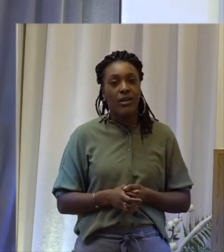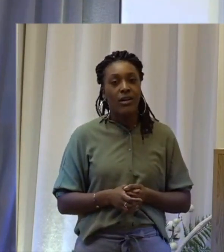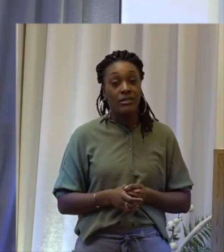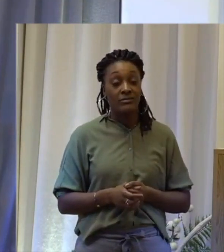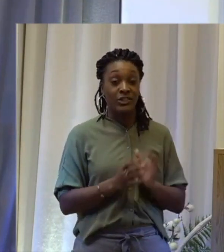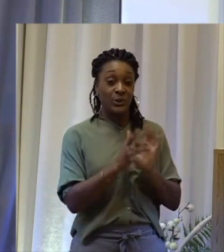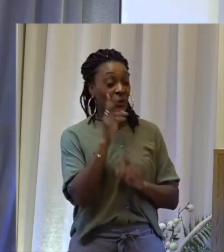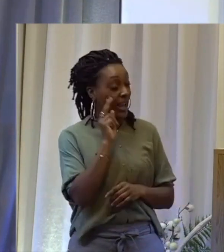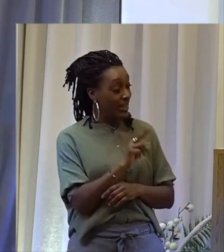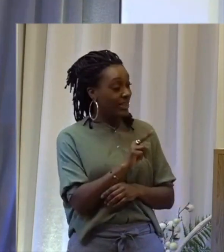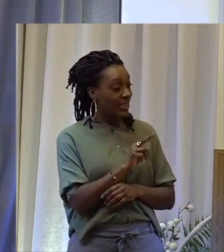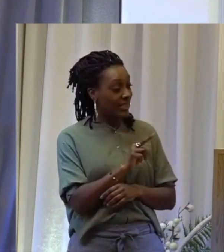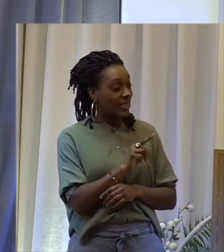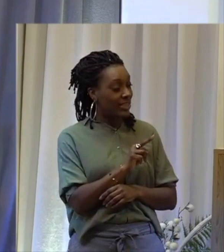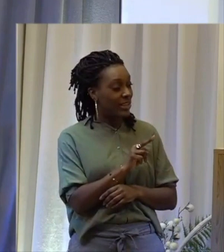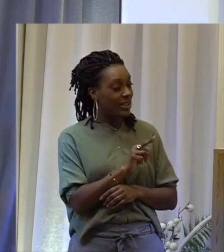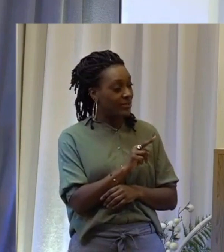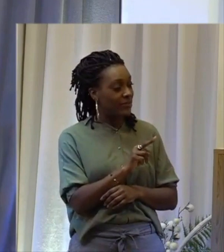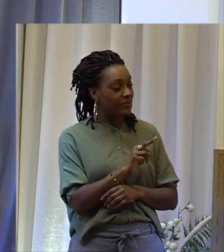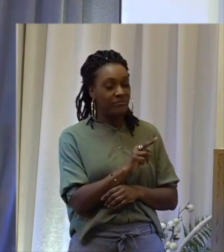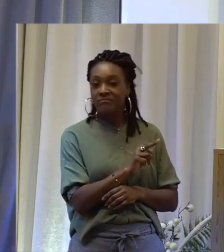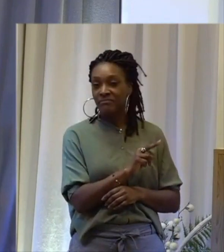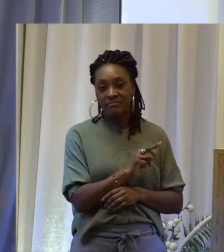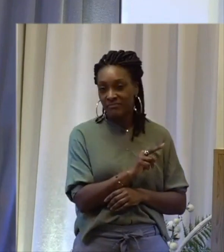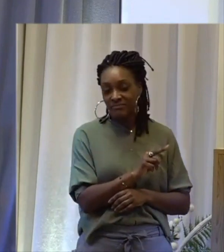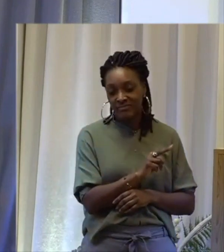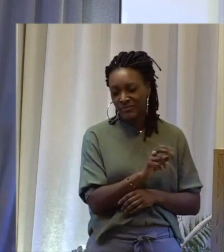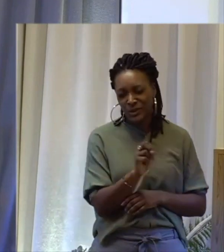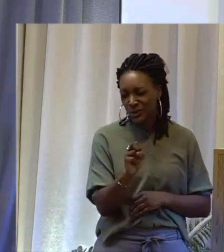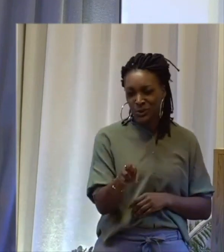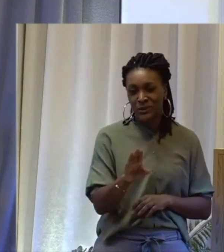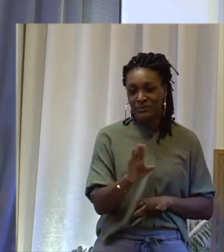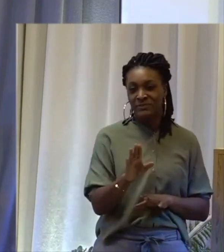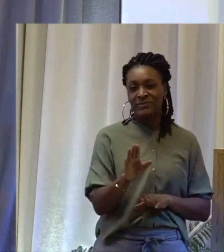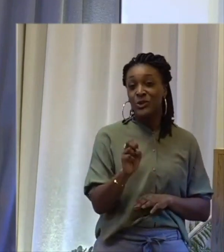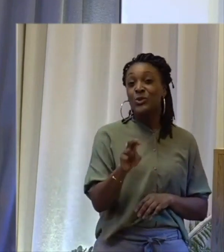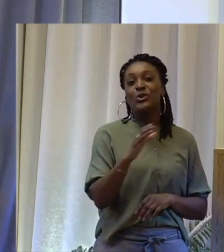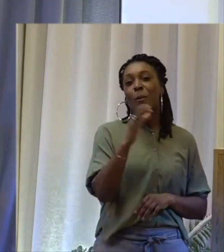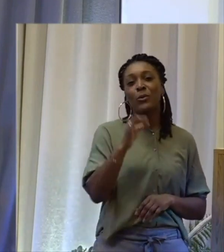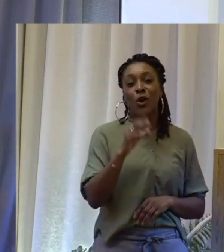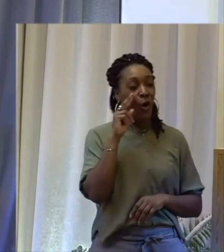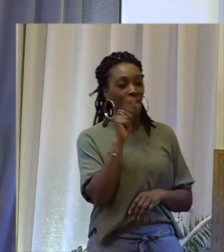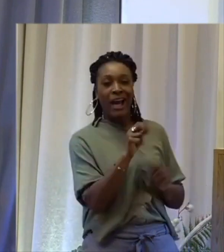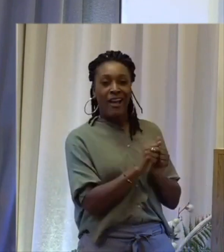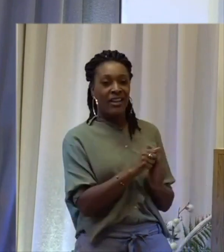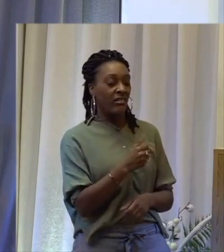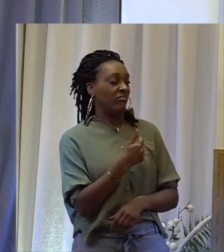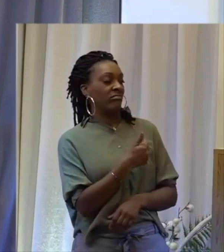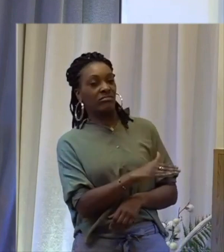Quand il la regarde, à tous les coups, à 100%, son regard n'est pas un regard de